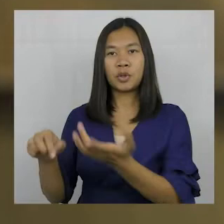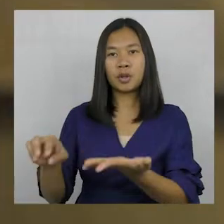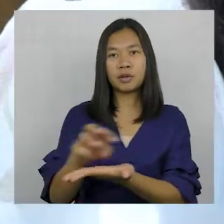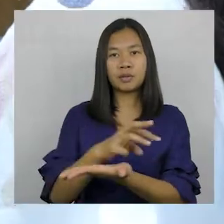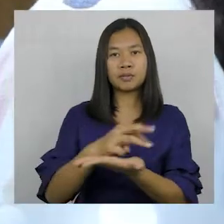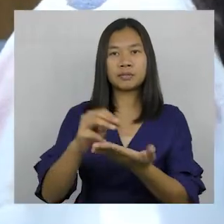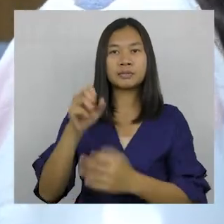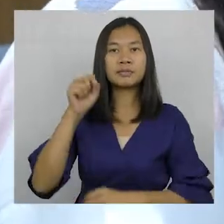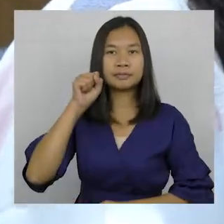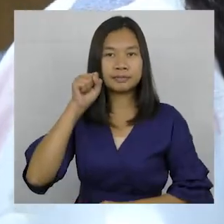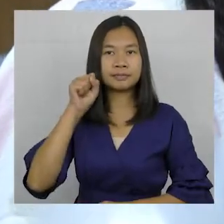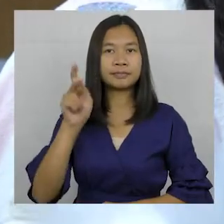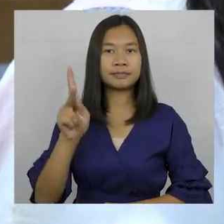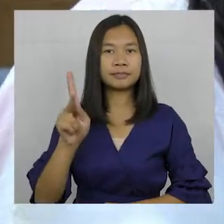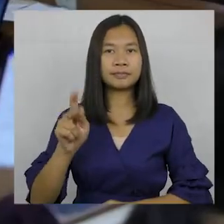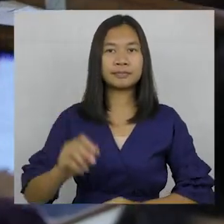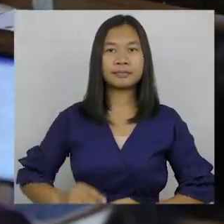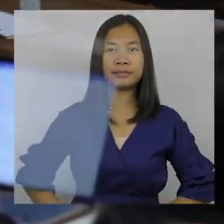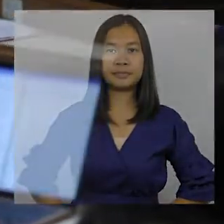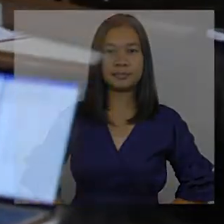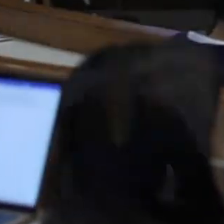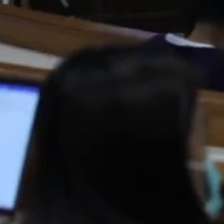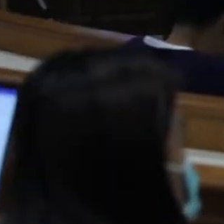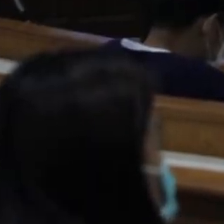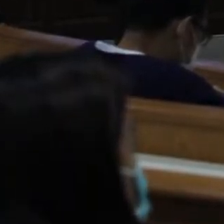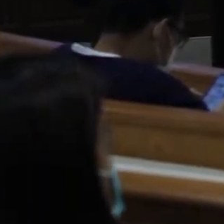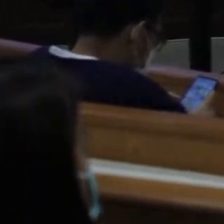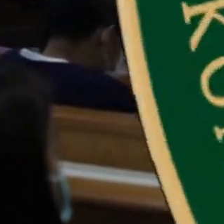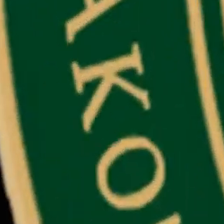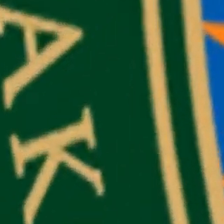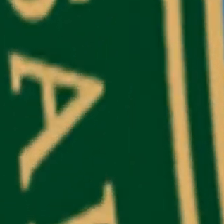ไปจากมหาวิทยาลัยราชภัฏสกลนคร